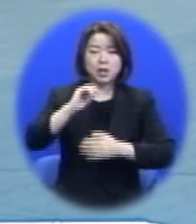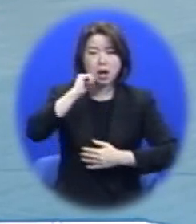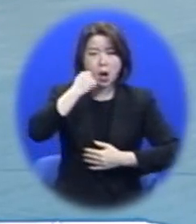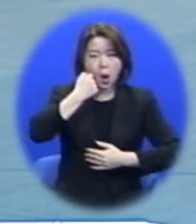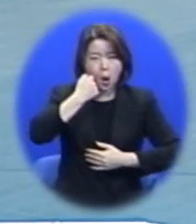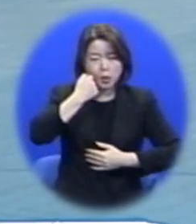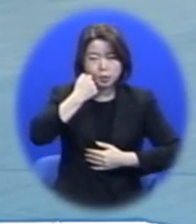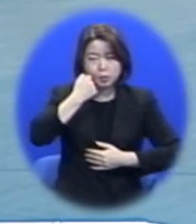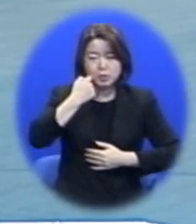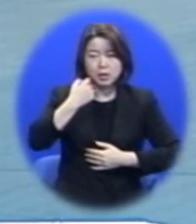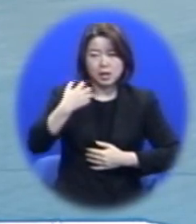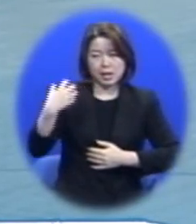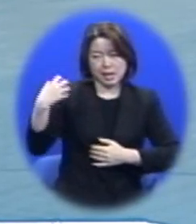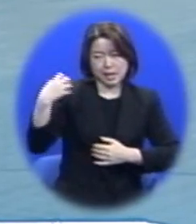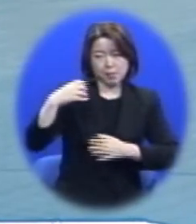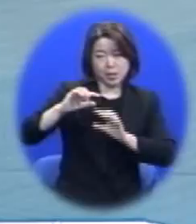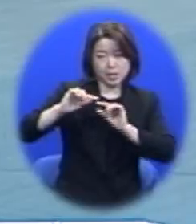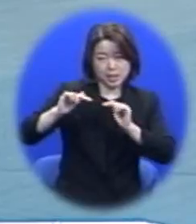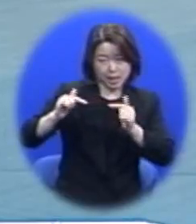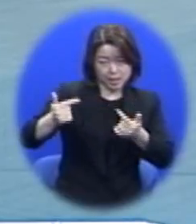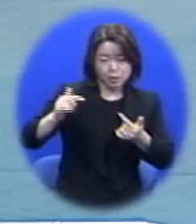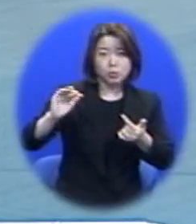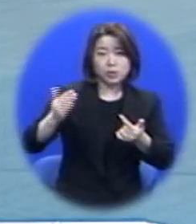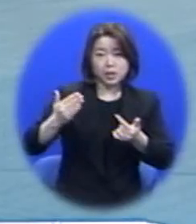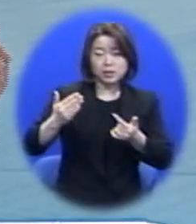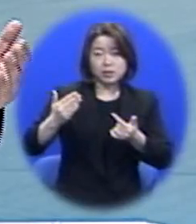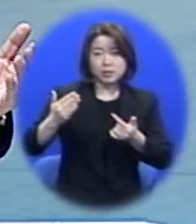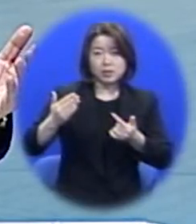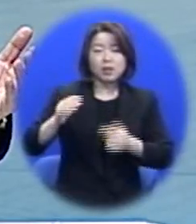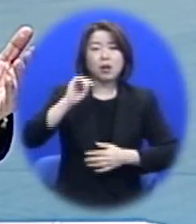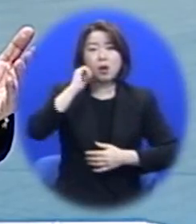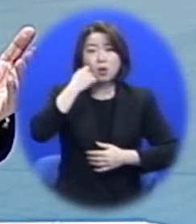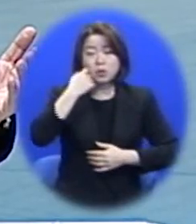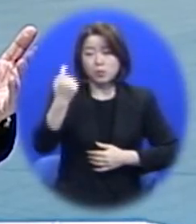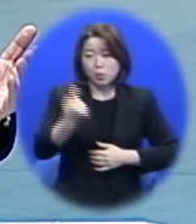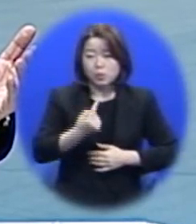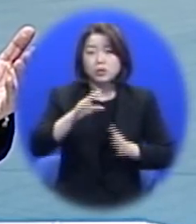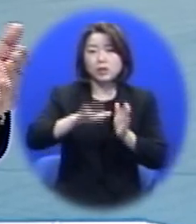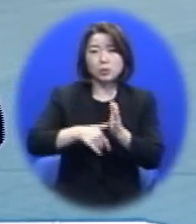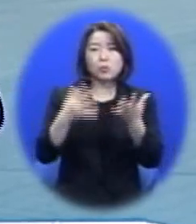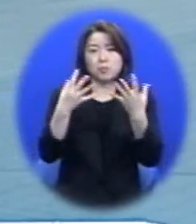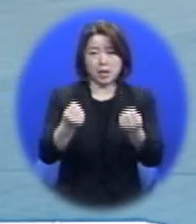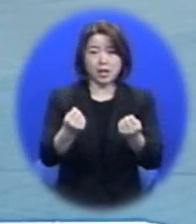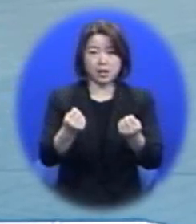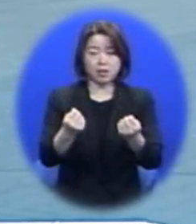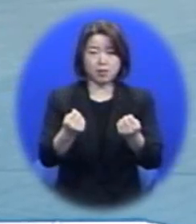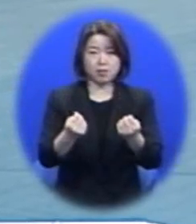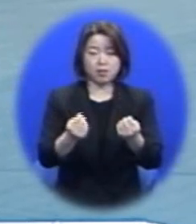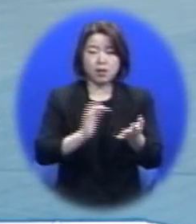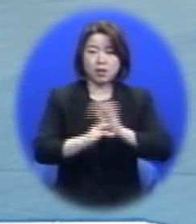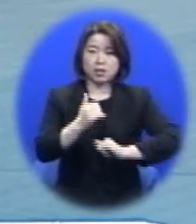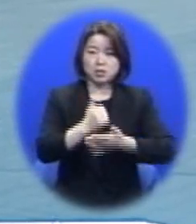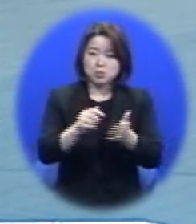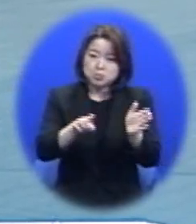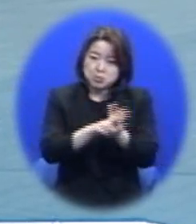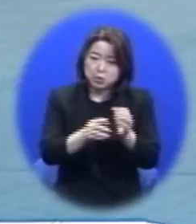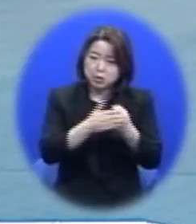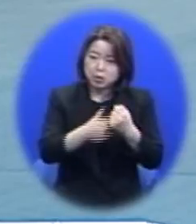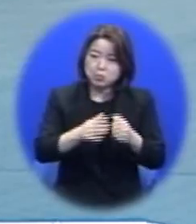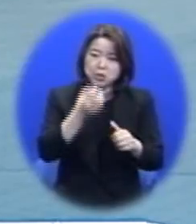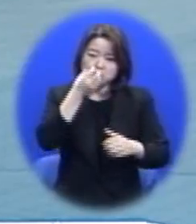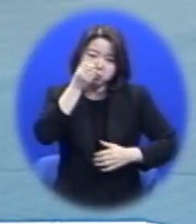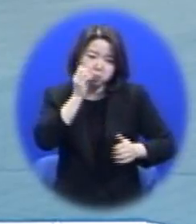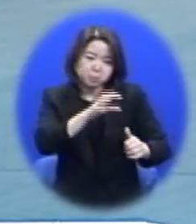안 감당해도 될 어려움을 겪는 일이 훨씬 많습니다. 예수 믿는 것 때문에 무시당하고